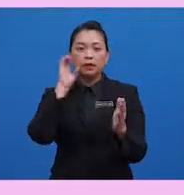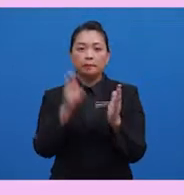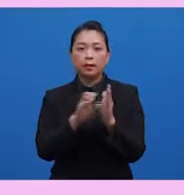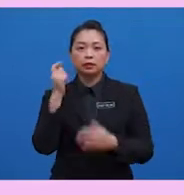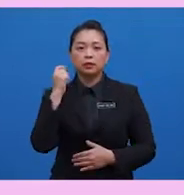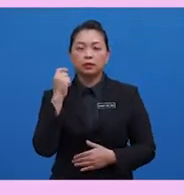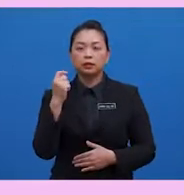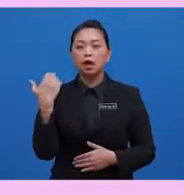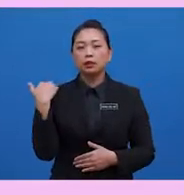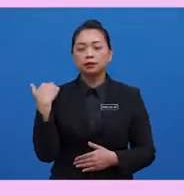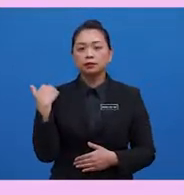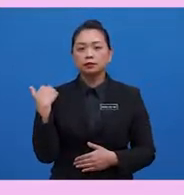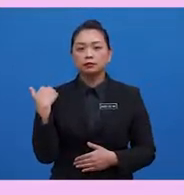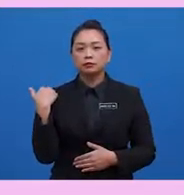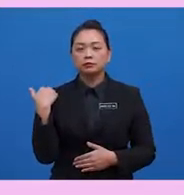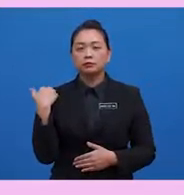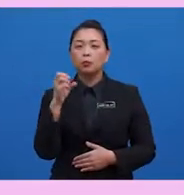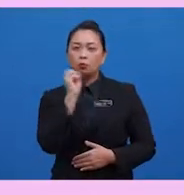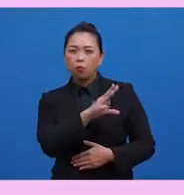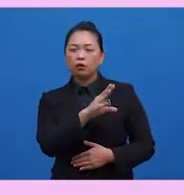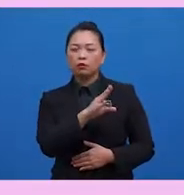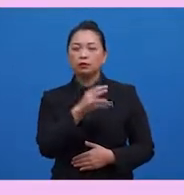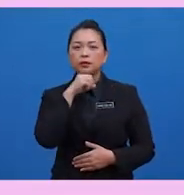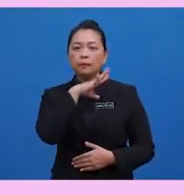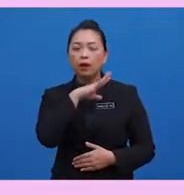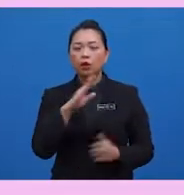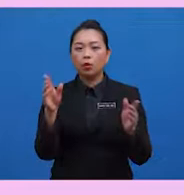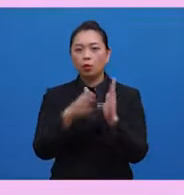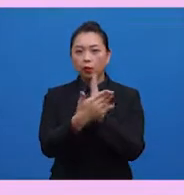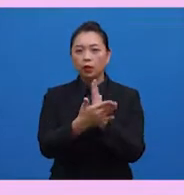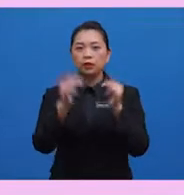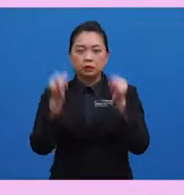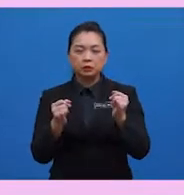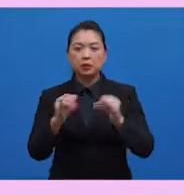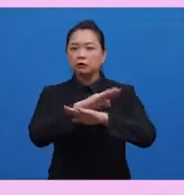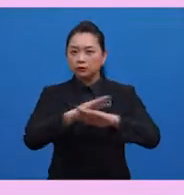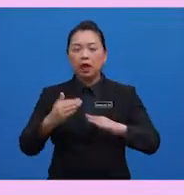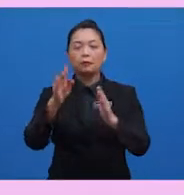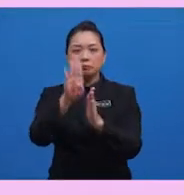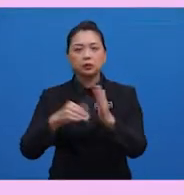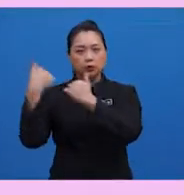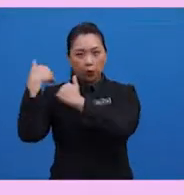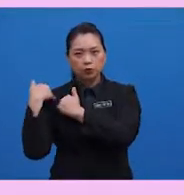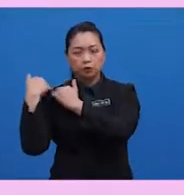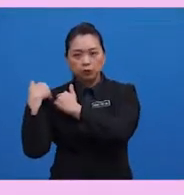berkenaan ialah akibat pembuangan sampah oleh individu yang tidak